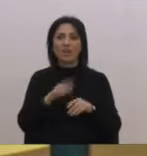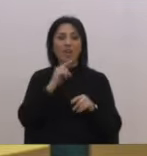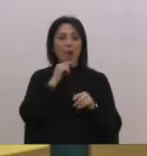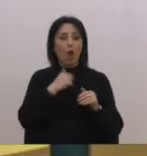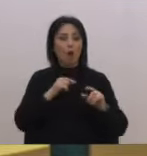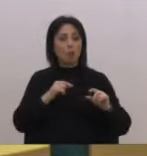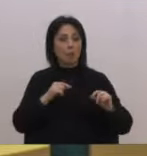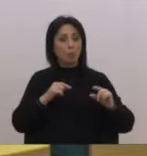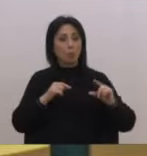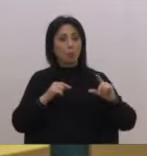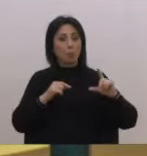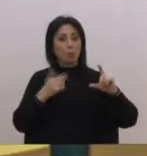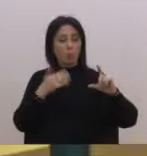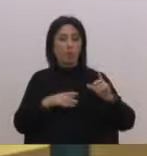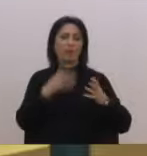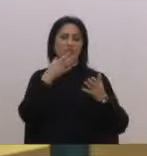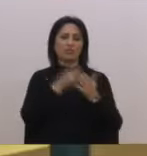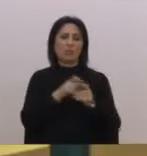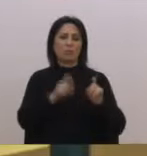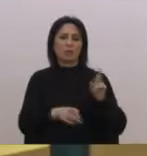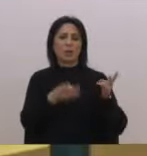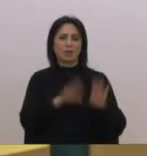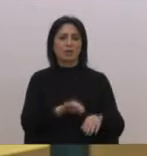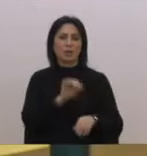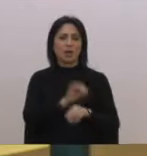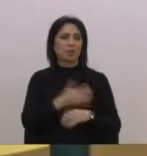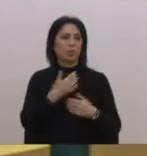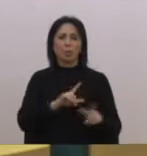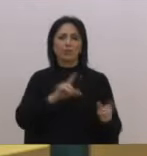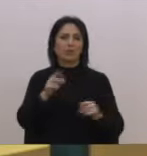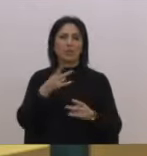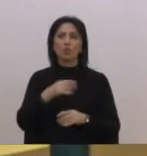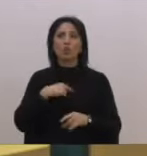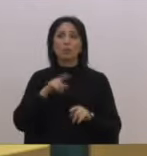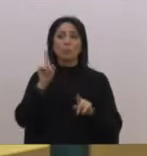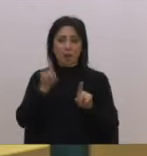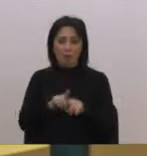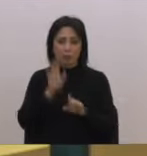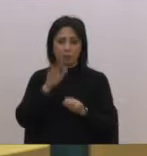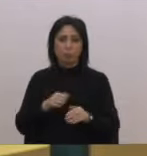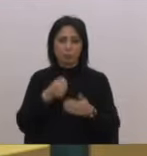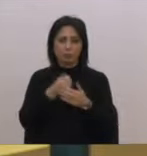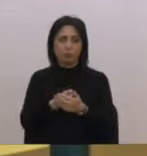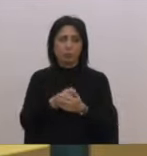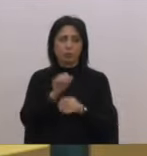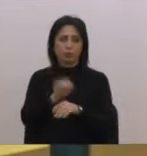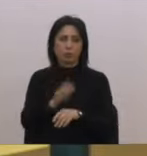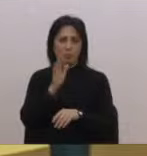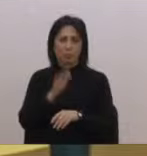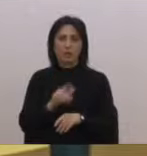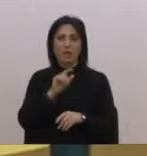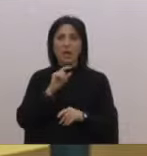economica, ta sa uletis cu ecnepsi economica, si ca zgacer, da, ce într-un zgacer, da, ta oari, mai înțime cu dior, e sarz economicuris,